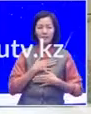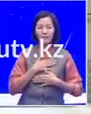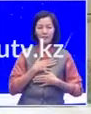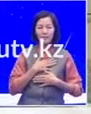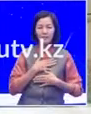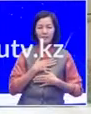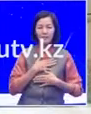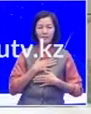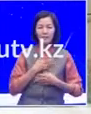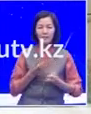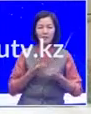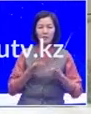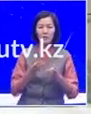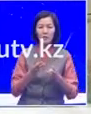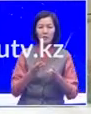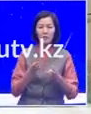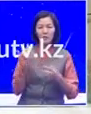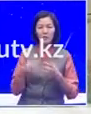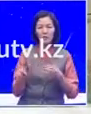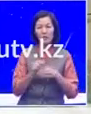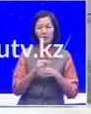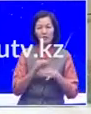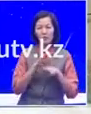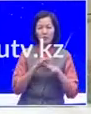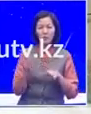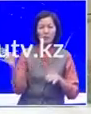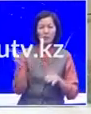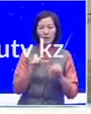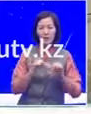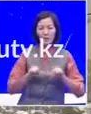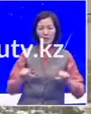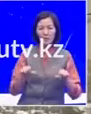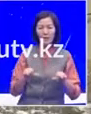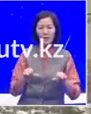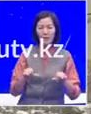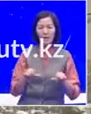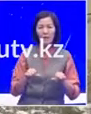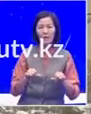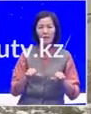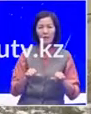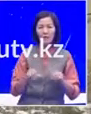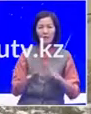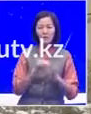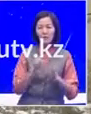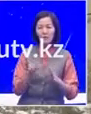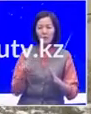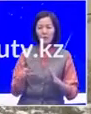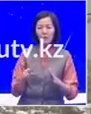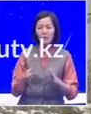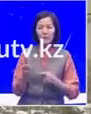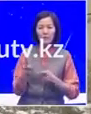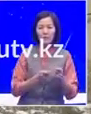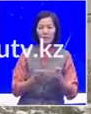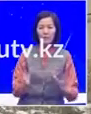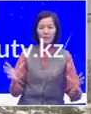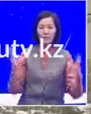жылу қазандықтарын ағымдағы жөндеу жұмыстарын жүргізіп, барлық комиссия құрып, аудандық депутаттар бар, жергілікті қауымдастықтар бар,